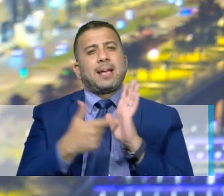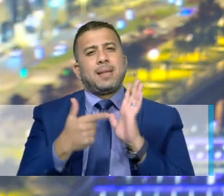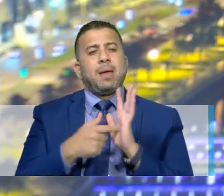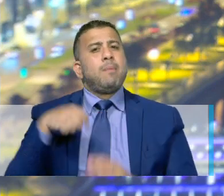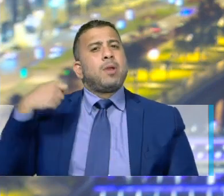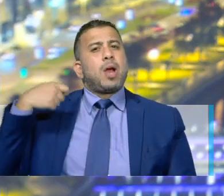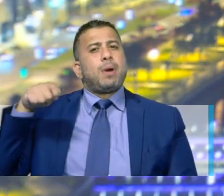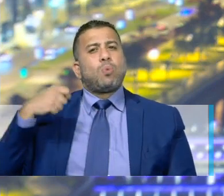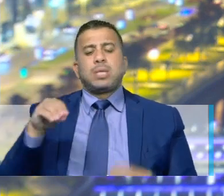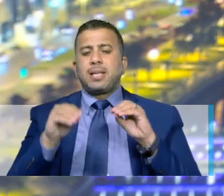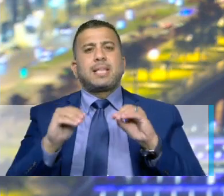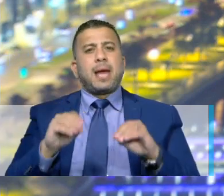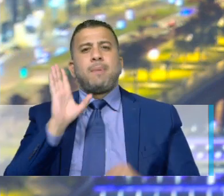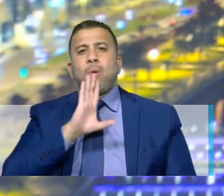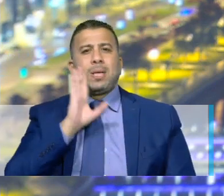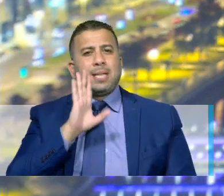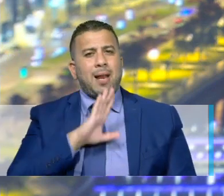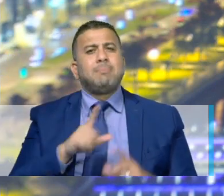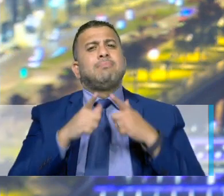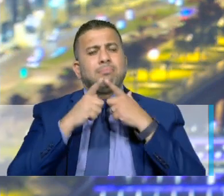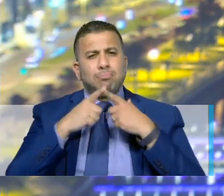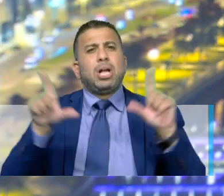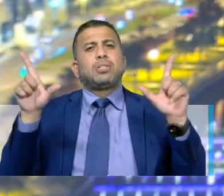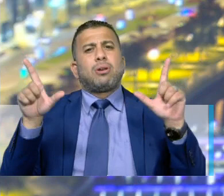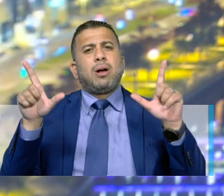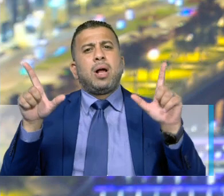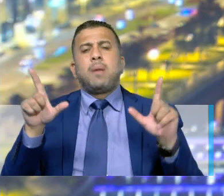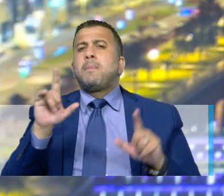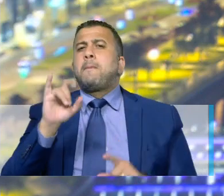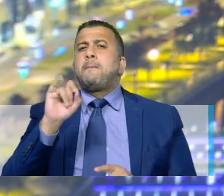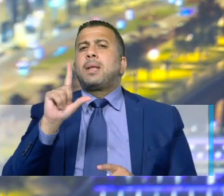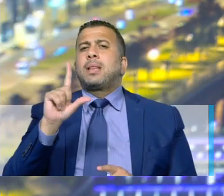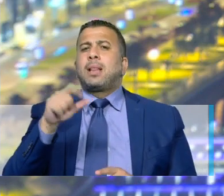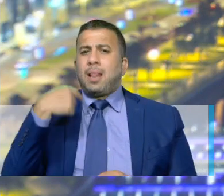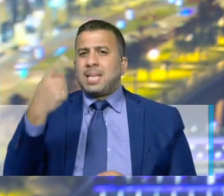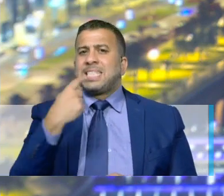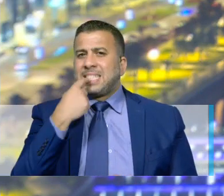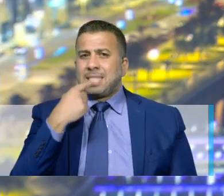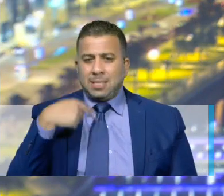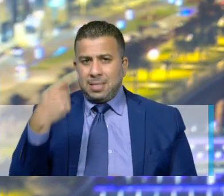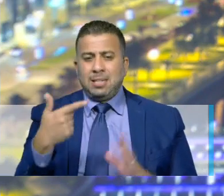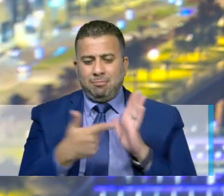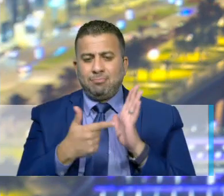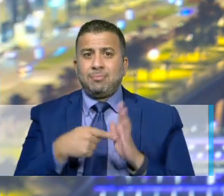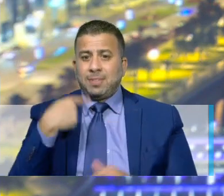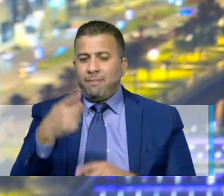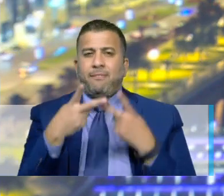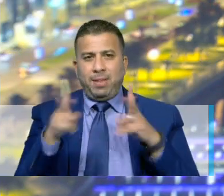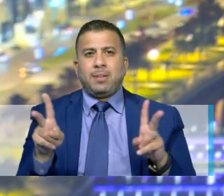الاعتماد الأكاديمي من قبل وزارة التربية والتعليم، وسيتم طرحه مطلع العام الأكاديمي